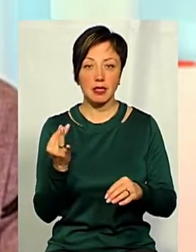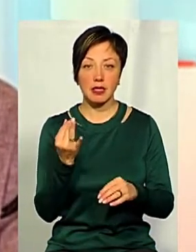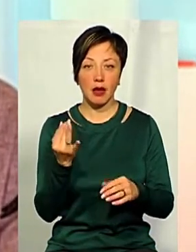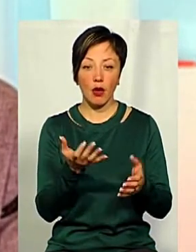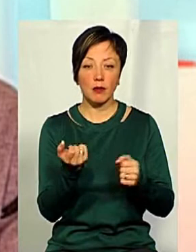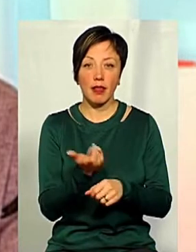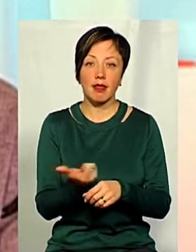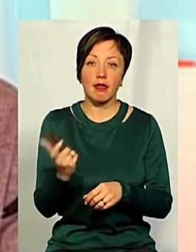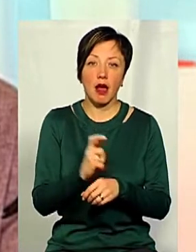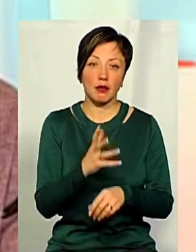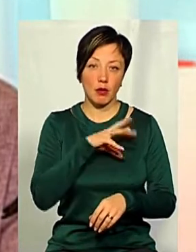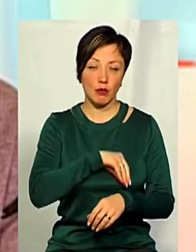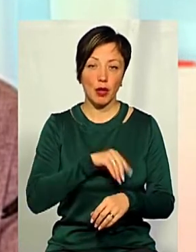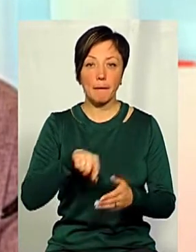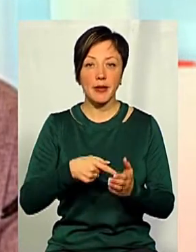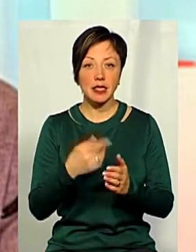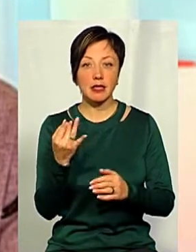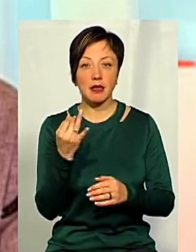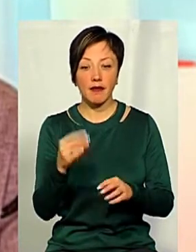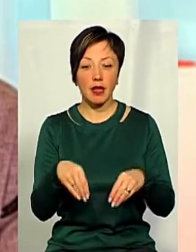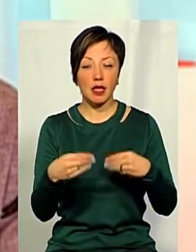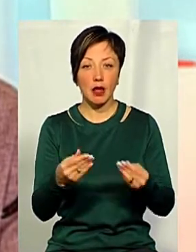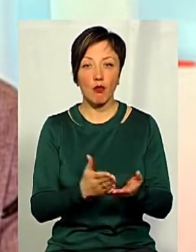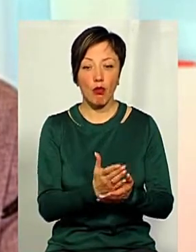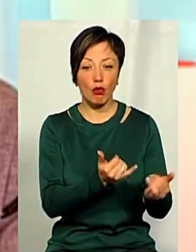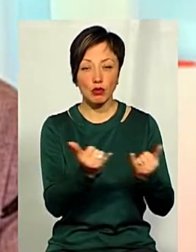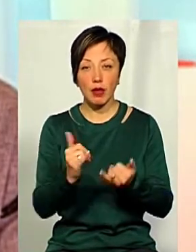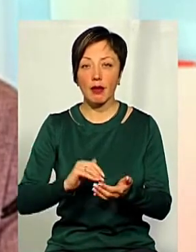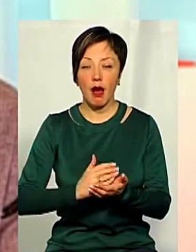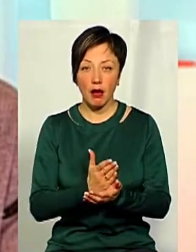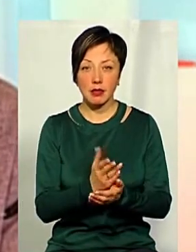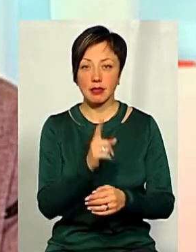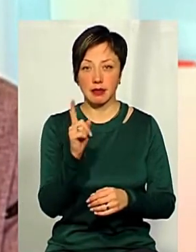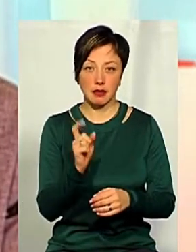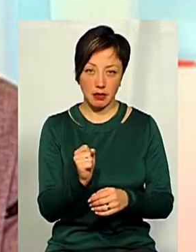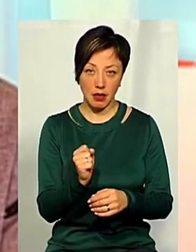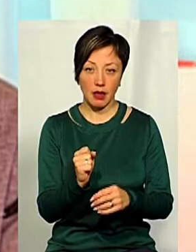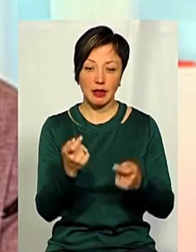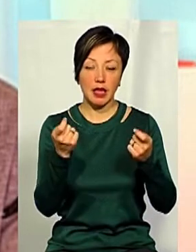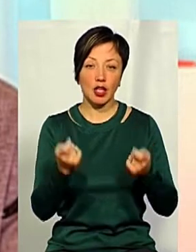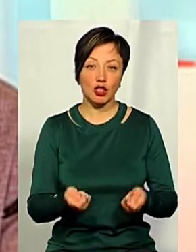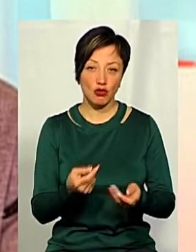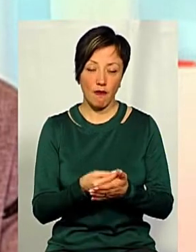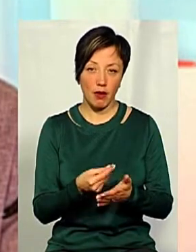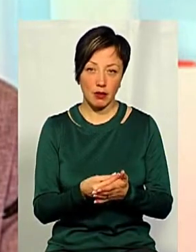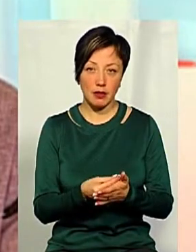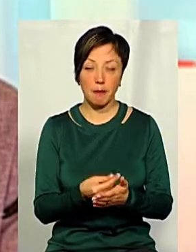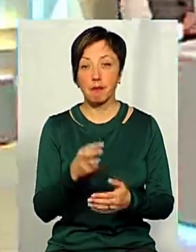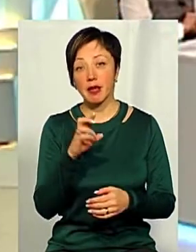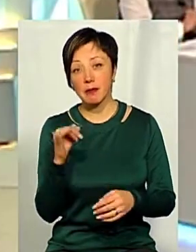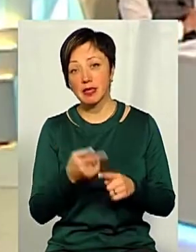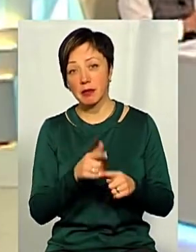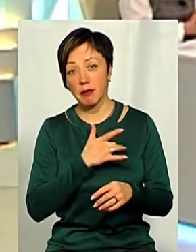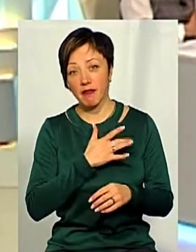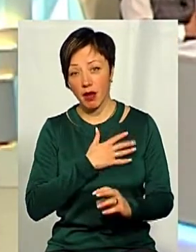отриманні надприбутків. Місто зацікавлене в наданні послуги, якісної послуги за найнижчу вартість. Тобто, якби це був